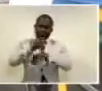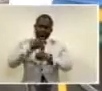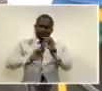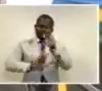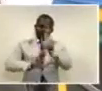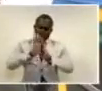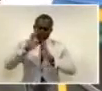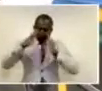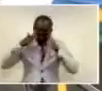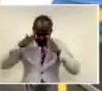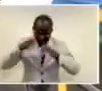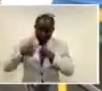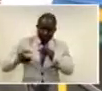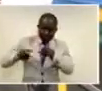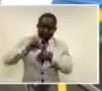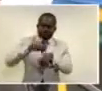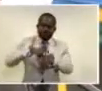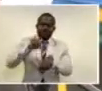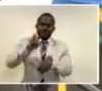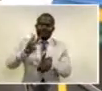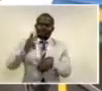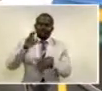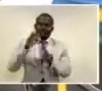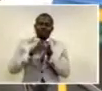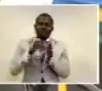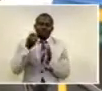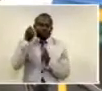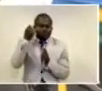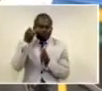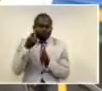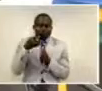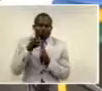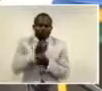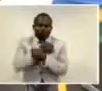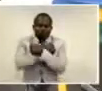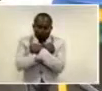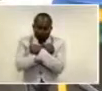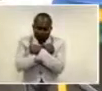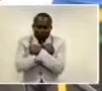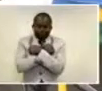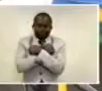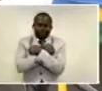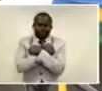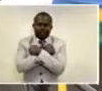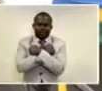muri aka karere byikubye inshuro 2 n'igice. Murumvira urukundo Perezida wa Repubulika abakunda.